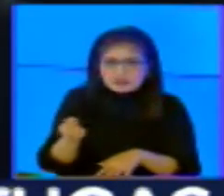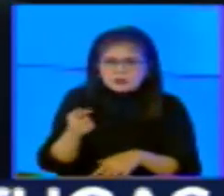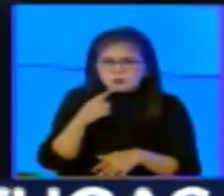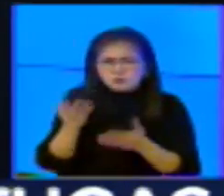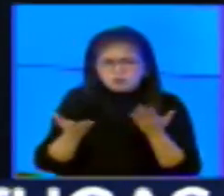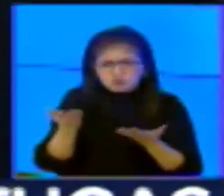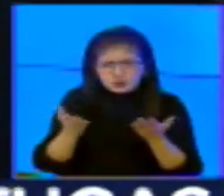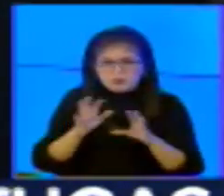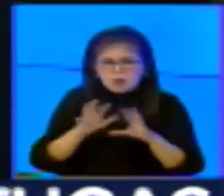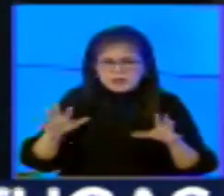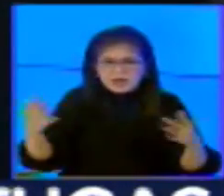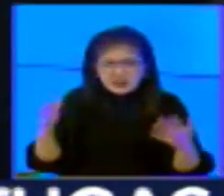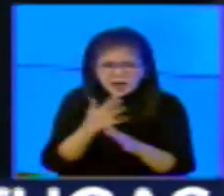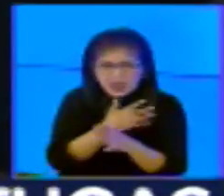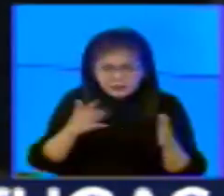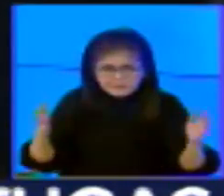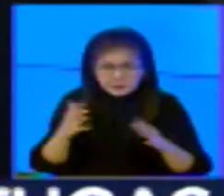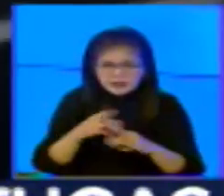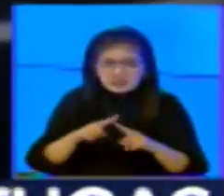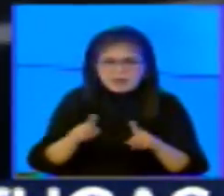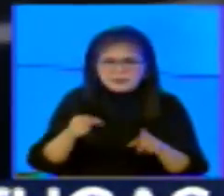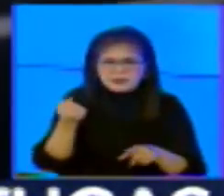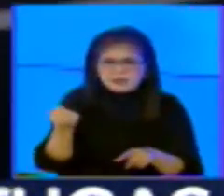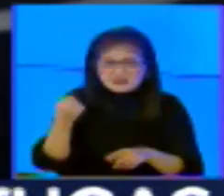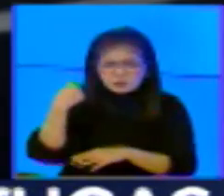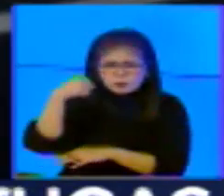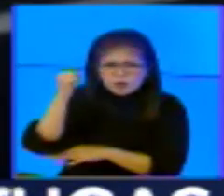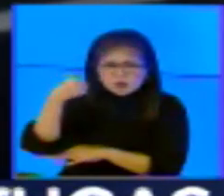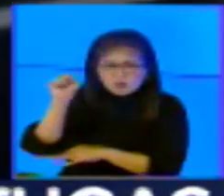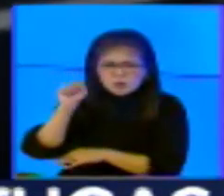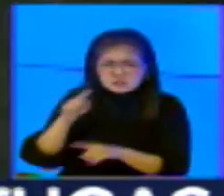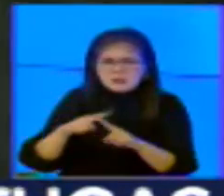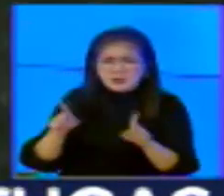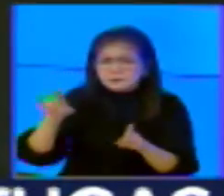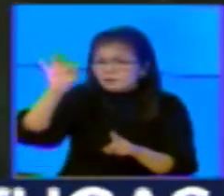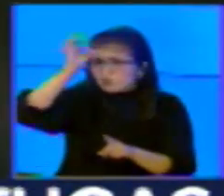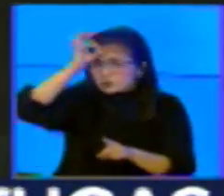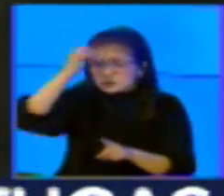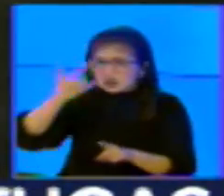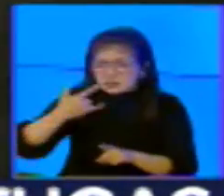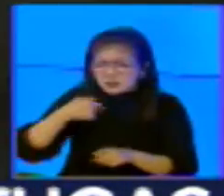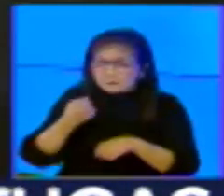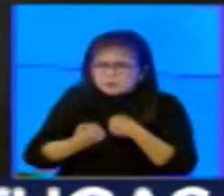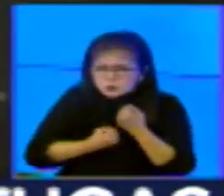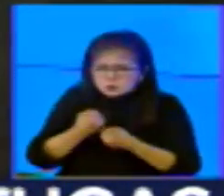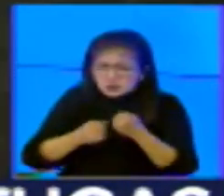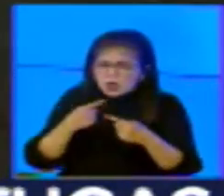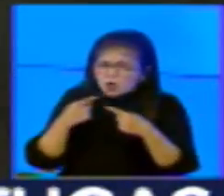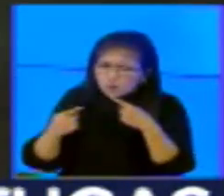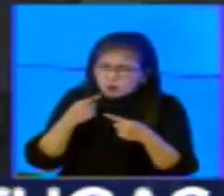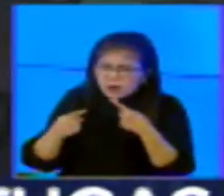corona. Meski sempat diprotes pedagang, petugas berupaya memberikan pengertian pada pedagang agar menutup lapak dagangan